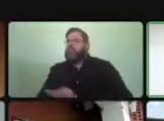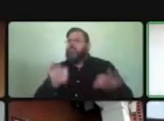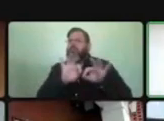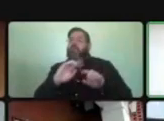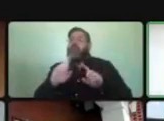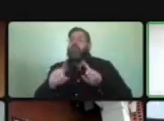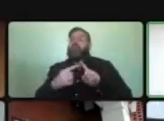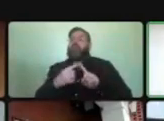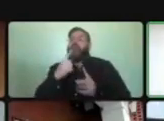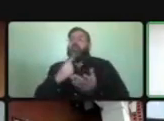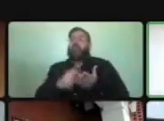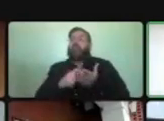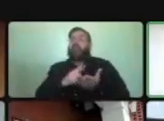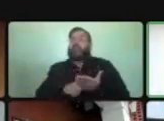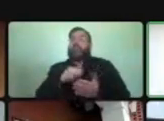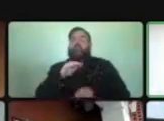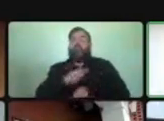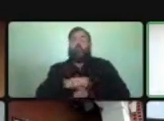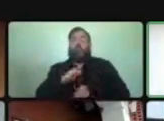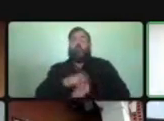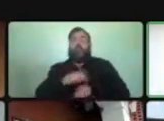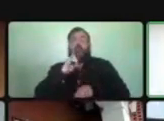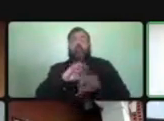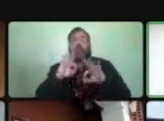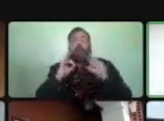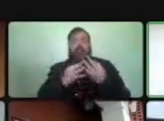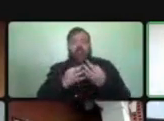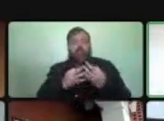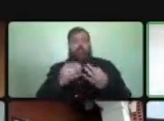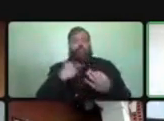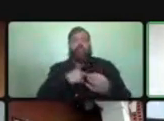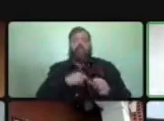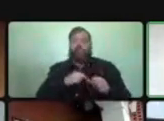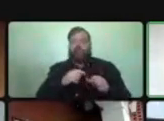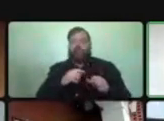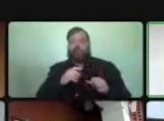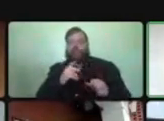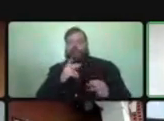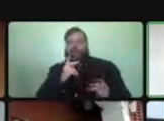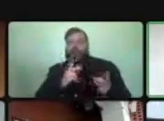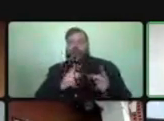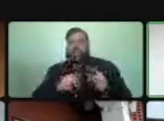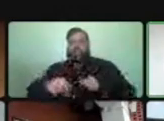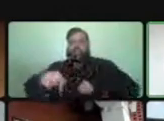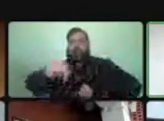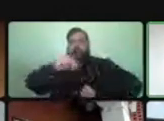kwamba wametakusana na wenye virusi, na